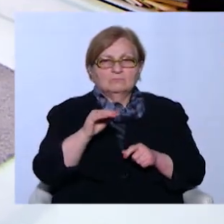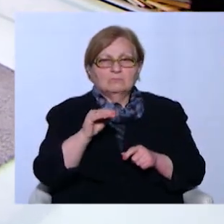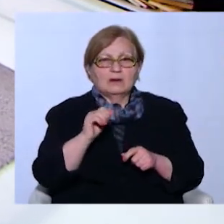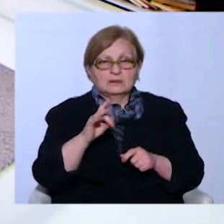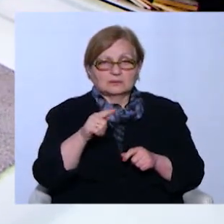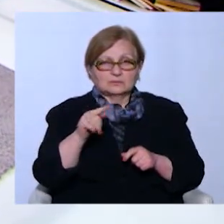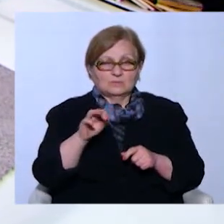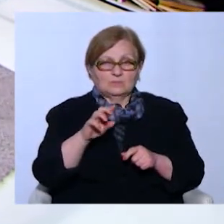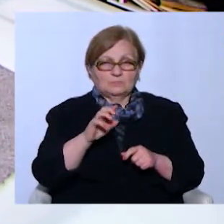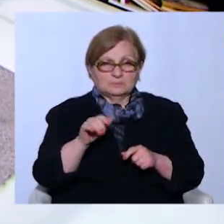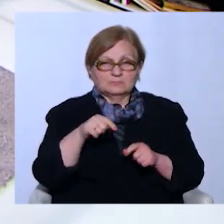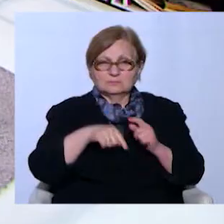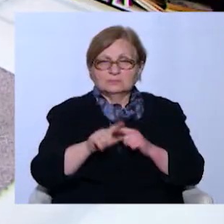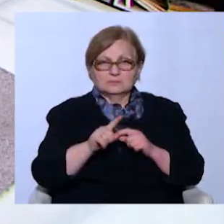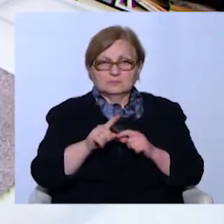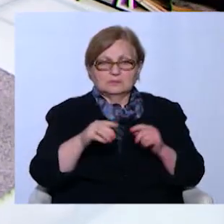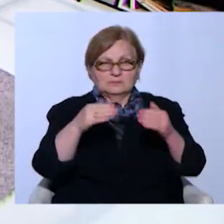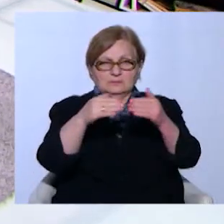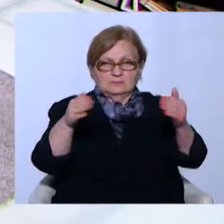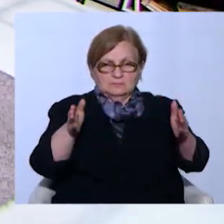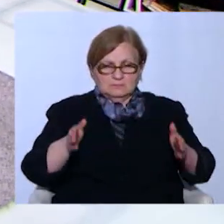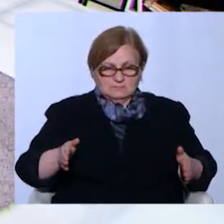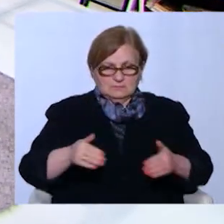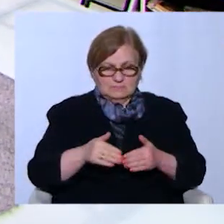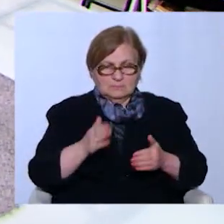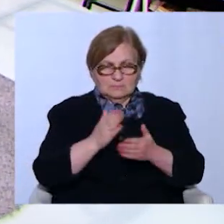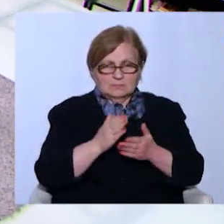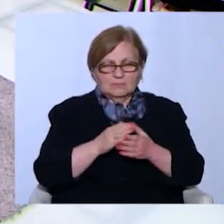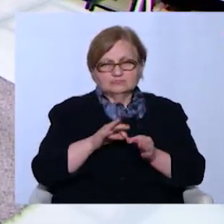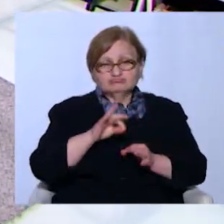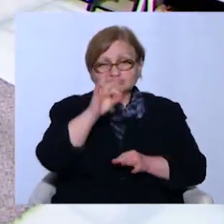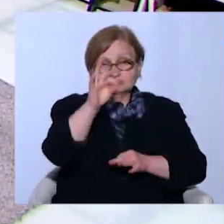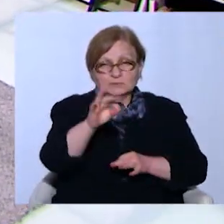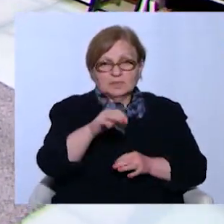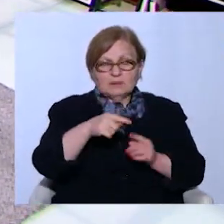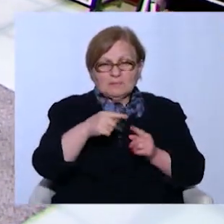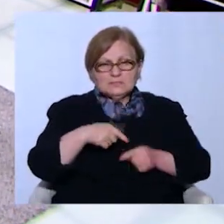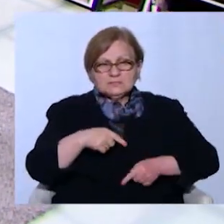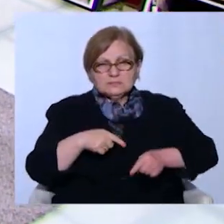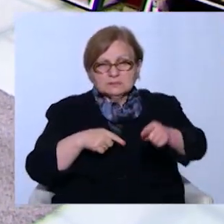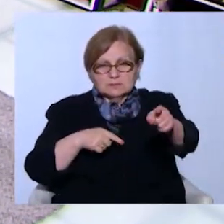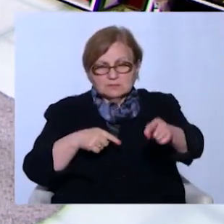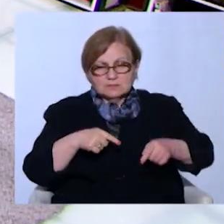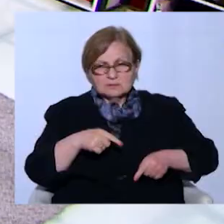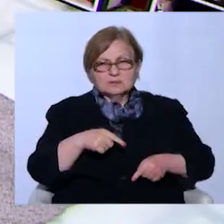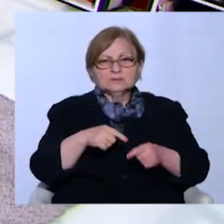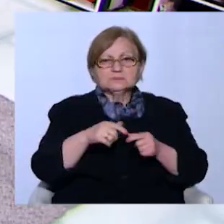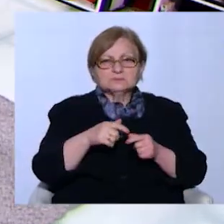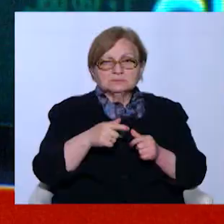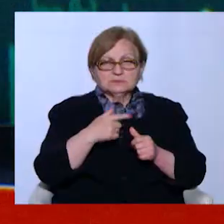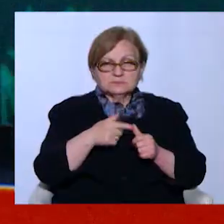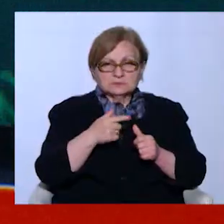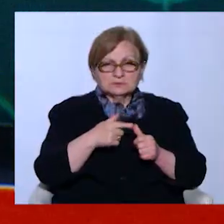შემოსაზღვრული ნაწილის საზომი ერთეული, სიგრძეს. ხო, ვზომავთ სანტიმეტრებში, მეტრებში, წონას, კილოგრამებში, ხო?